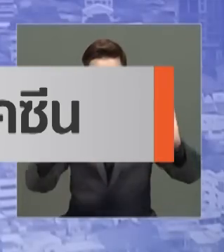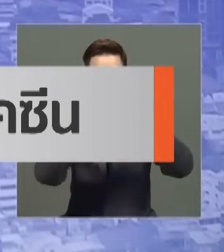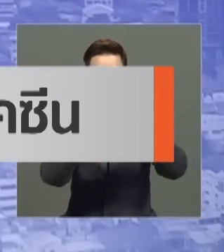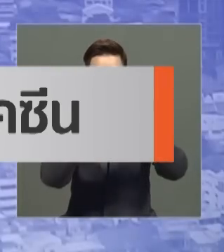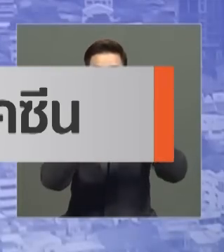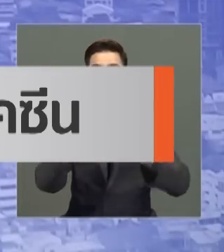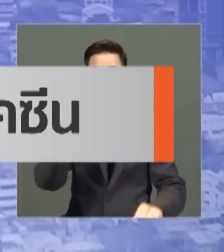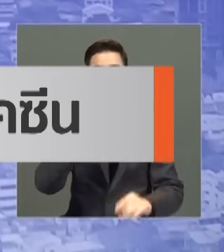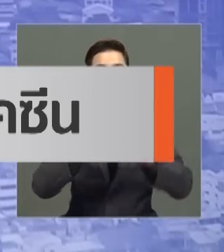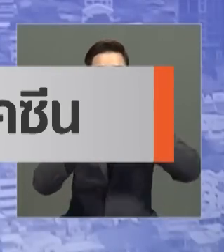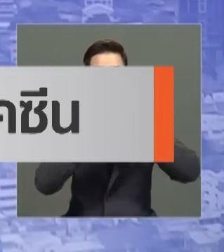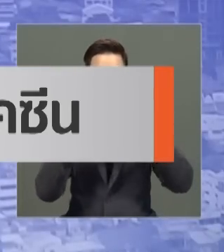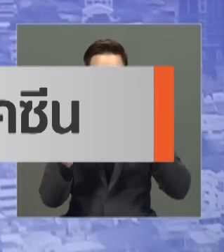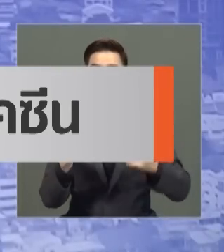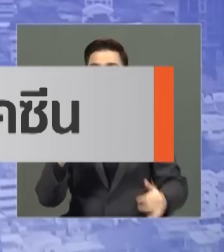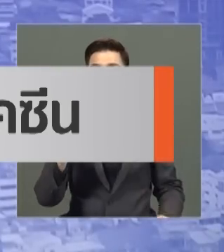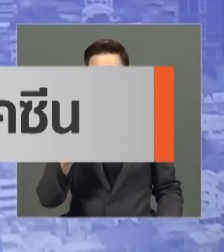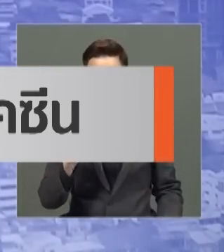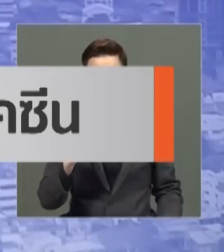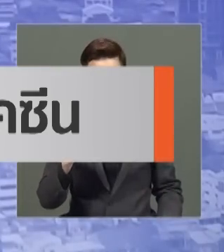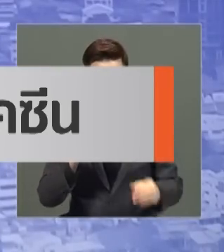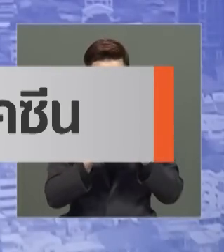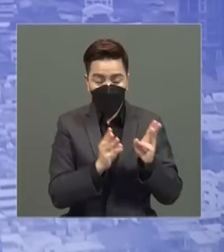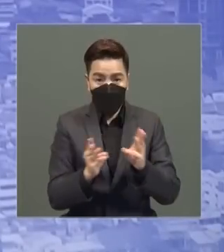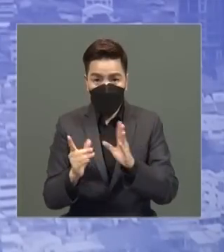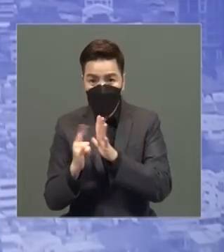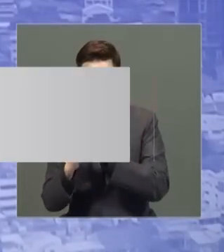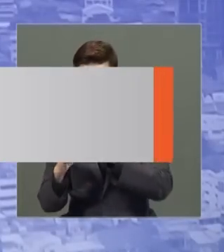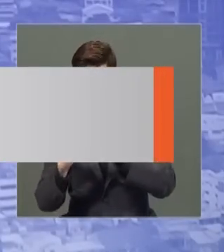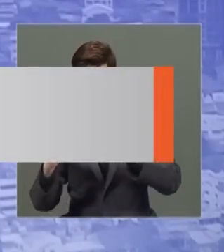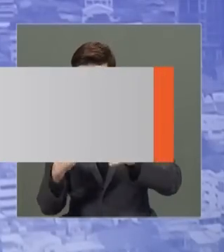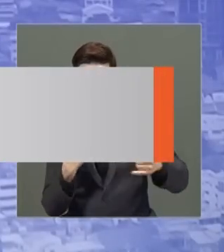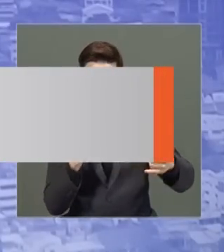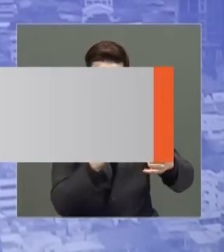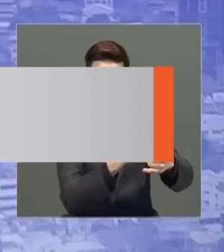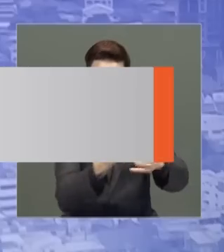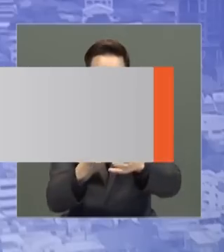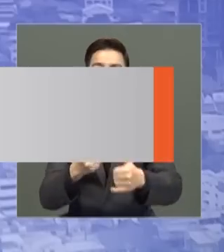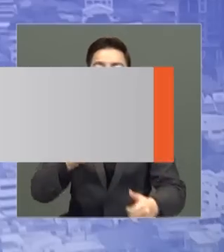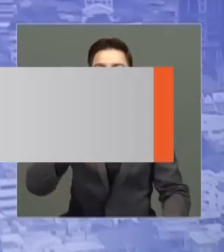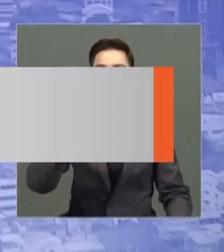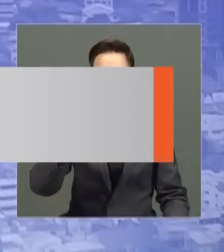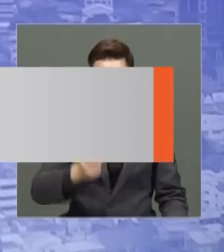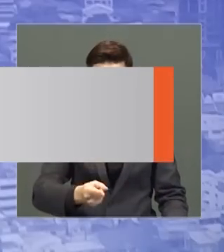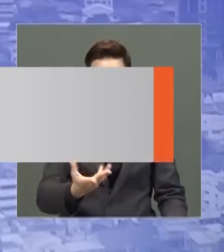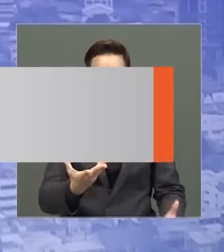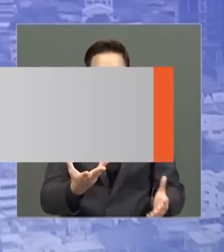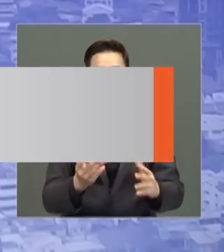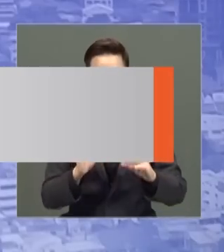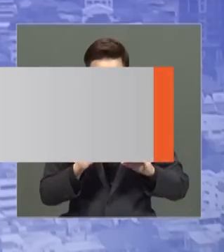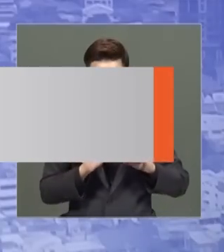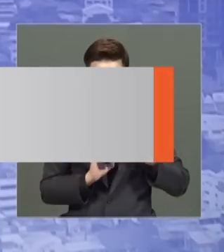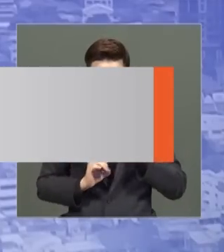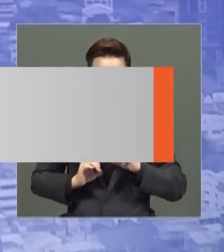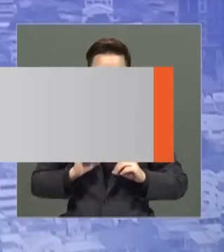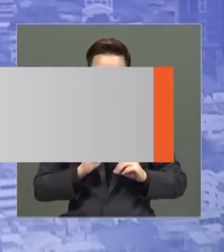ในที่ประชุมพูดคุยกันในวันนี้ก็คือว่าหลักการการกระจายวัคซีนนั้นยังต้องยึดหลักในเรื่องของความปลอดภั